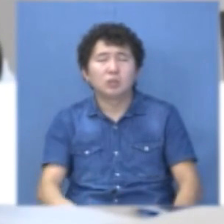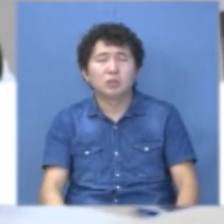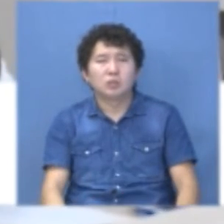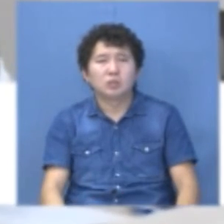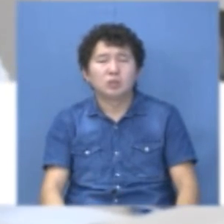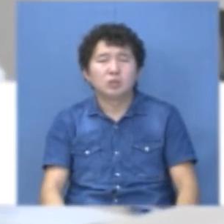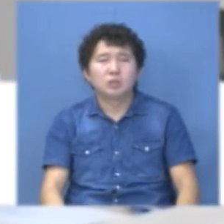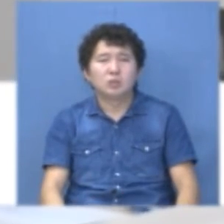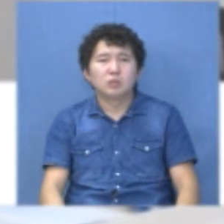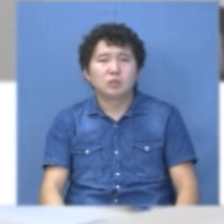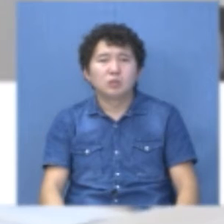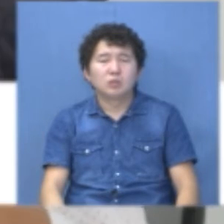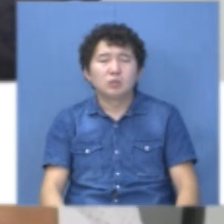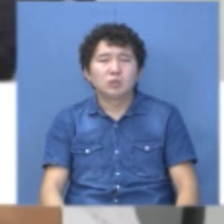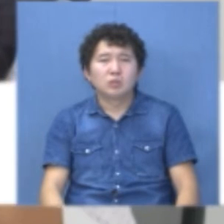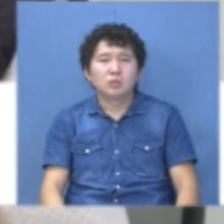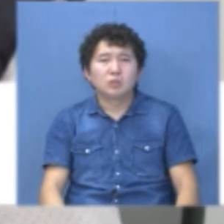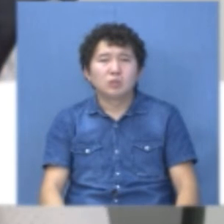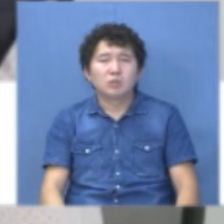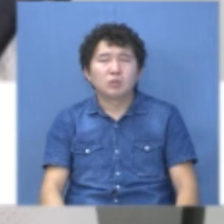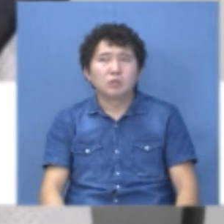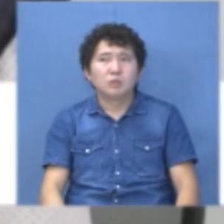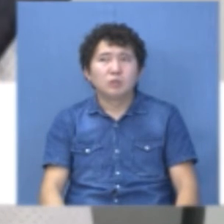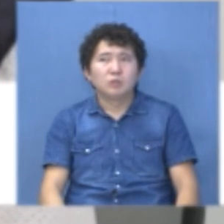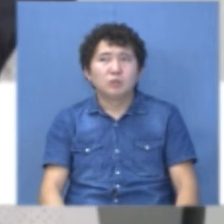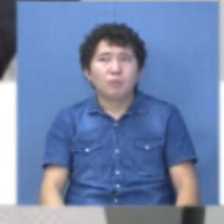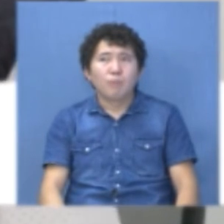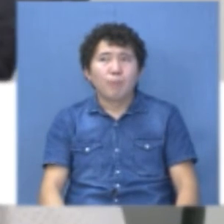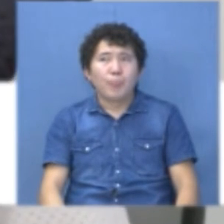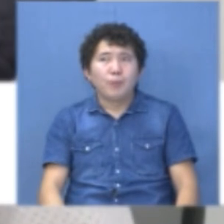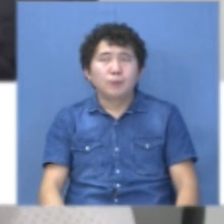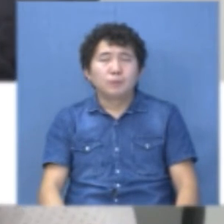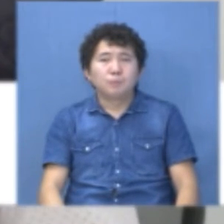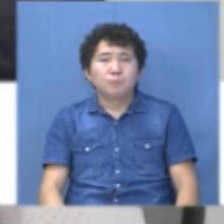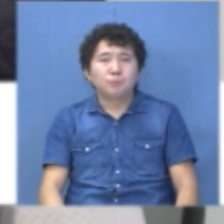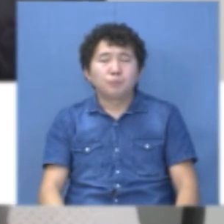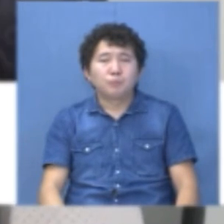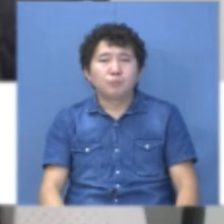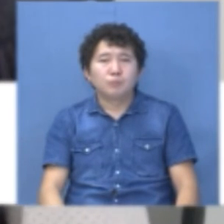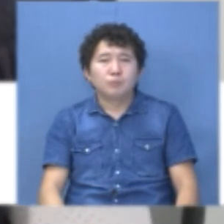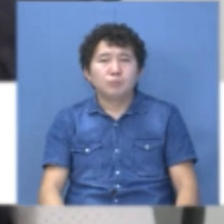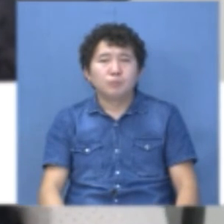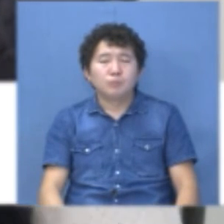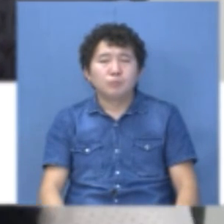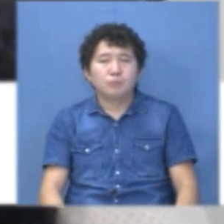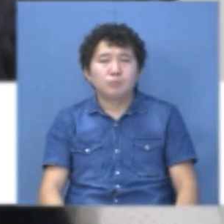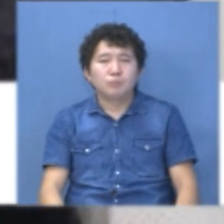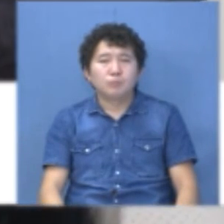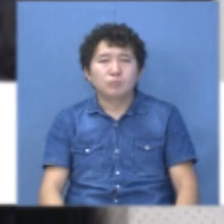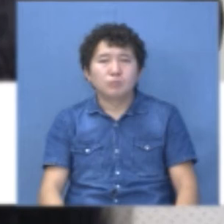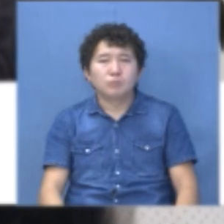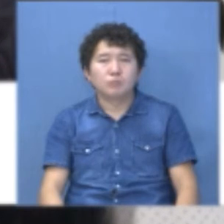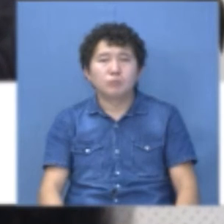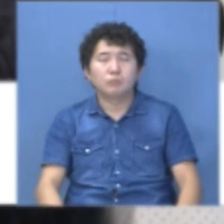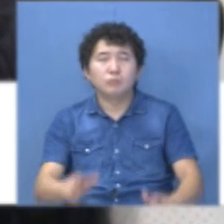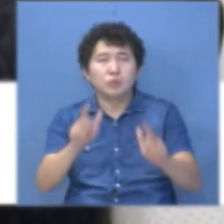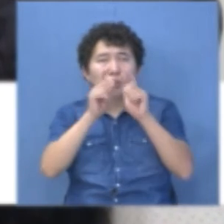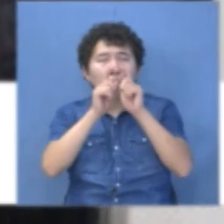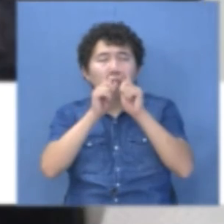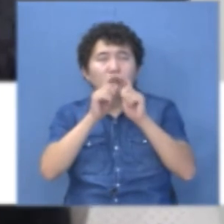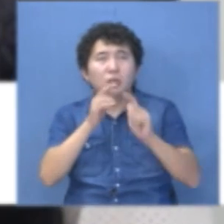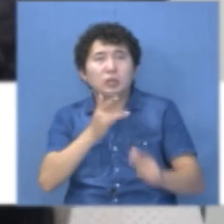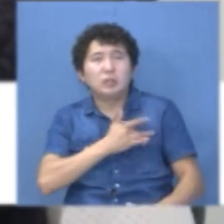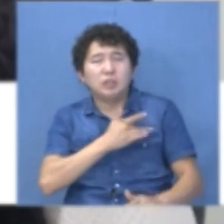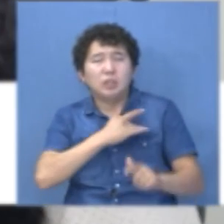үйретуге арналған таразылары болады. Абырай атамыз айтты ғой, мысалы, мектептің жүрегі ол мұғалім деп. Мектептің жүрегі мұғалім болса, ауылдың жүрегі ол